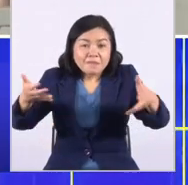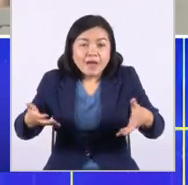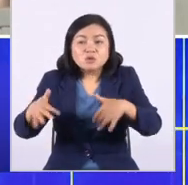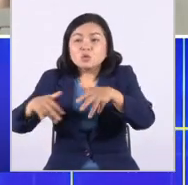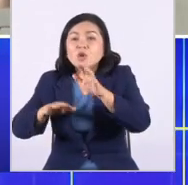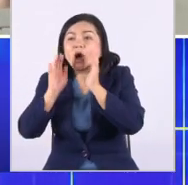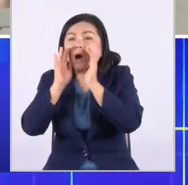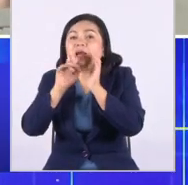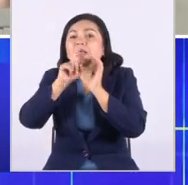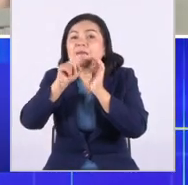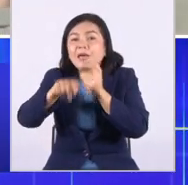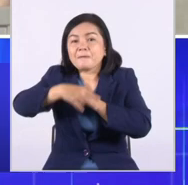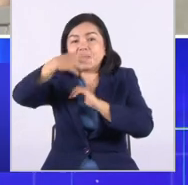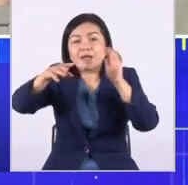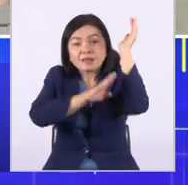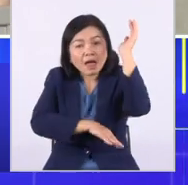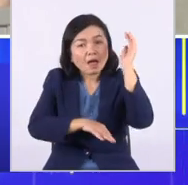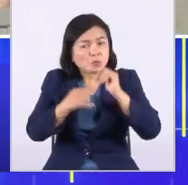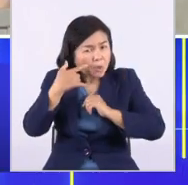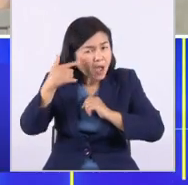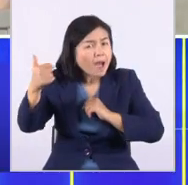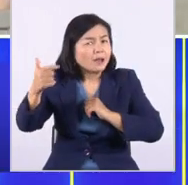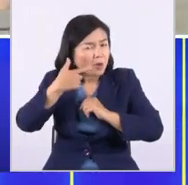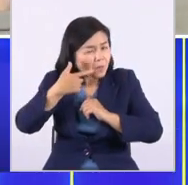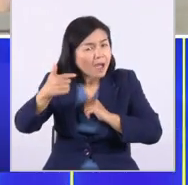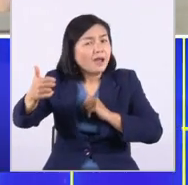ามนายกเป็นภาษาใต้ด้วยร้อยไม้นายร้